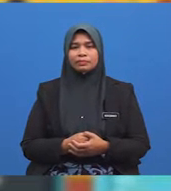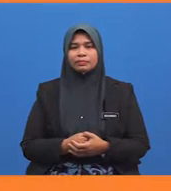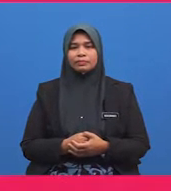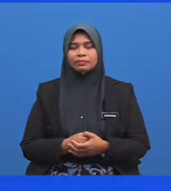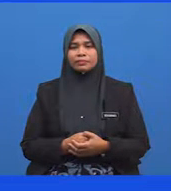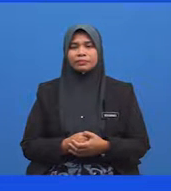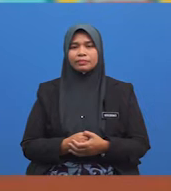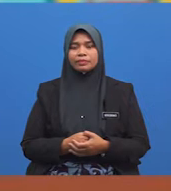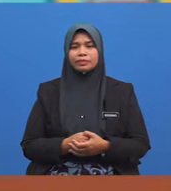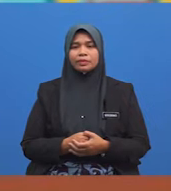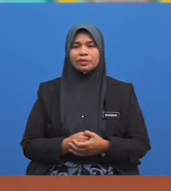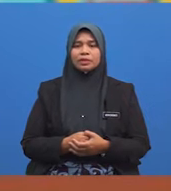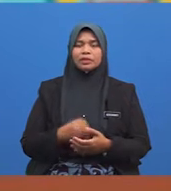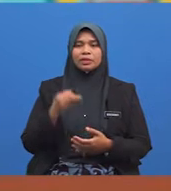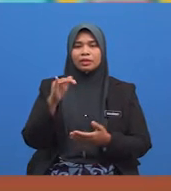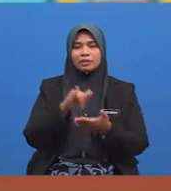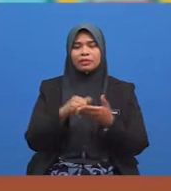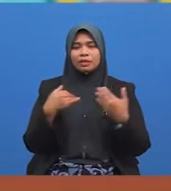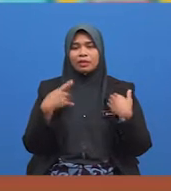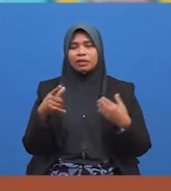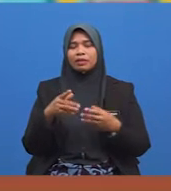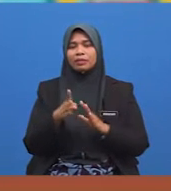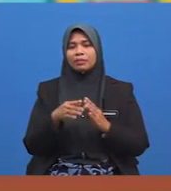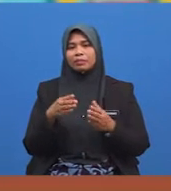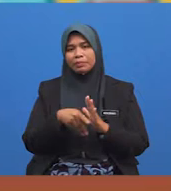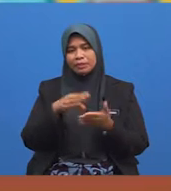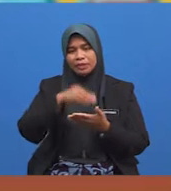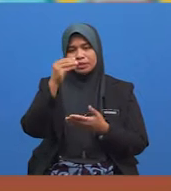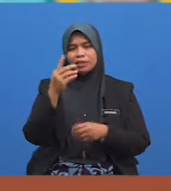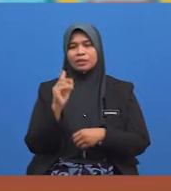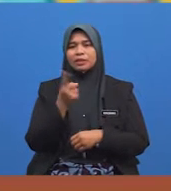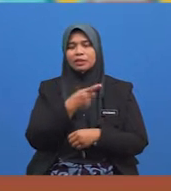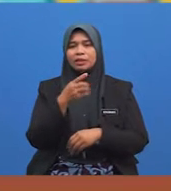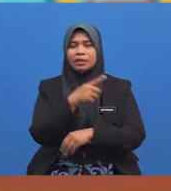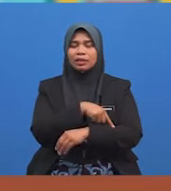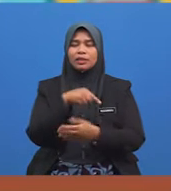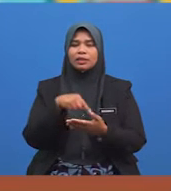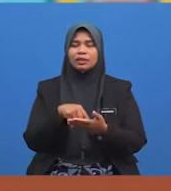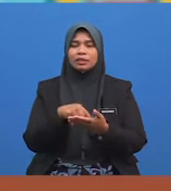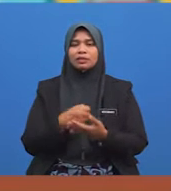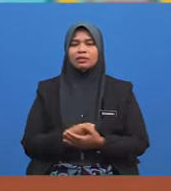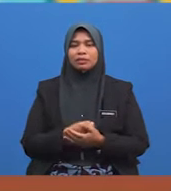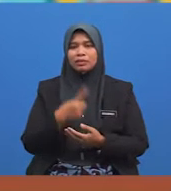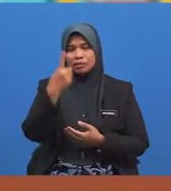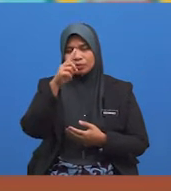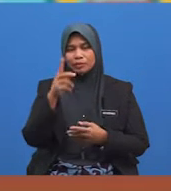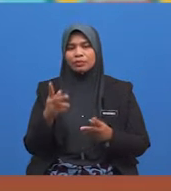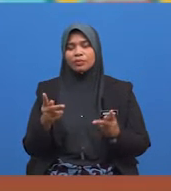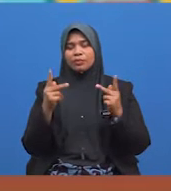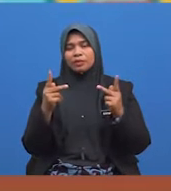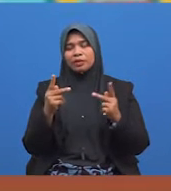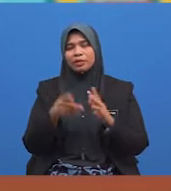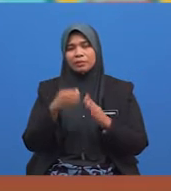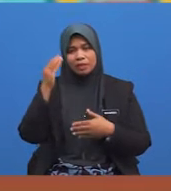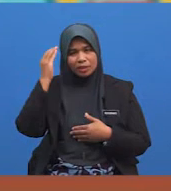sii_dl0525. Demikianlah kandungan pembelajaran kita pada hari ini. Untuk mengukuhkan pengetahuan murid-murid,